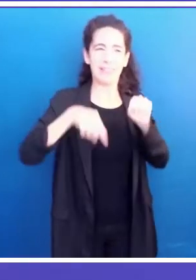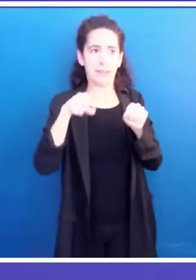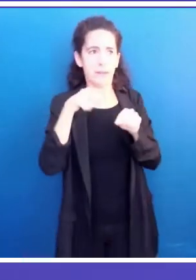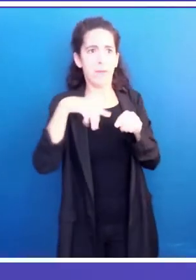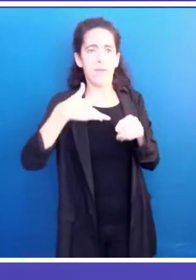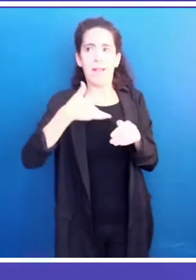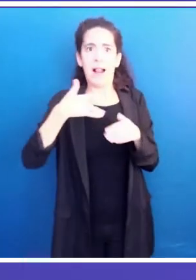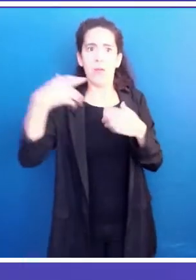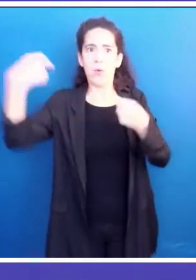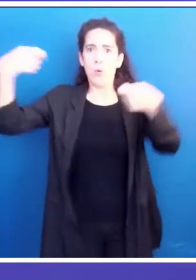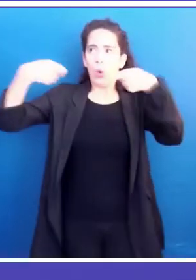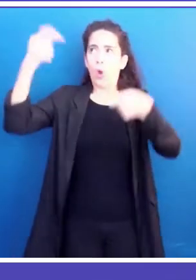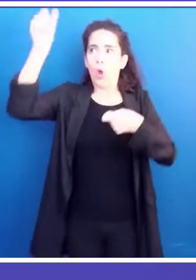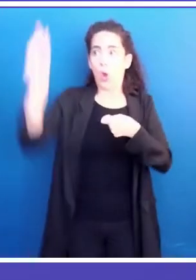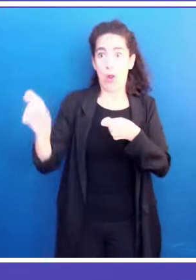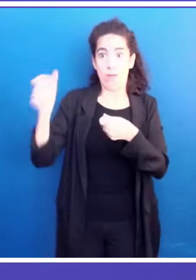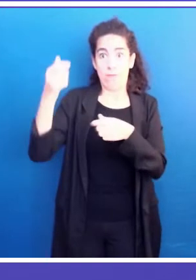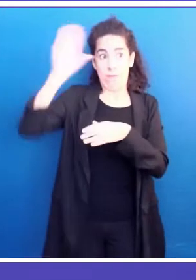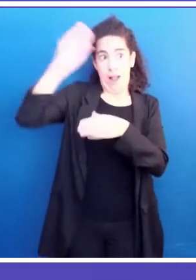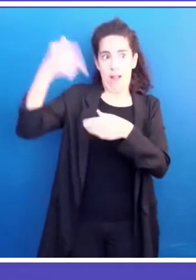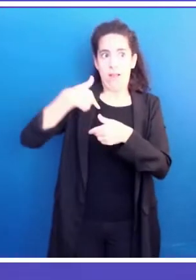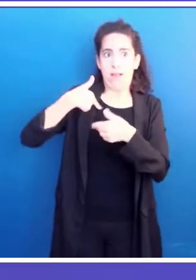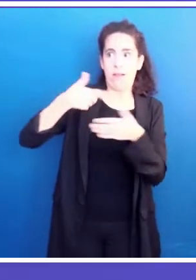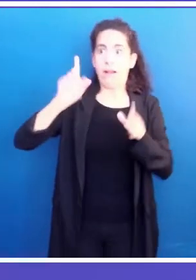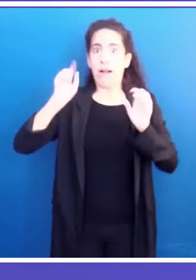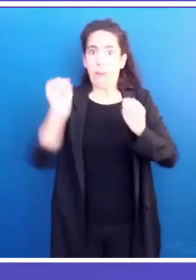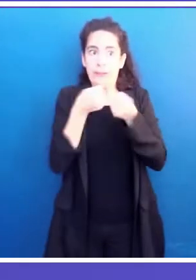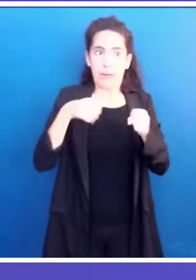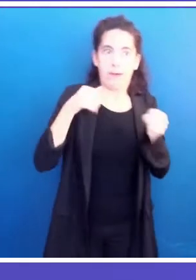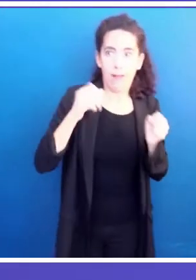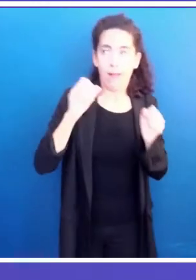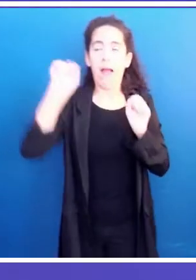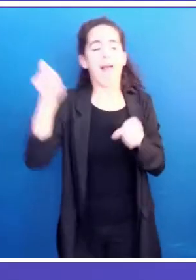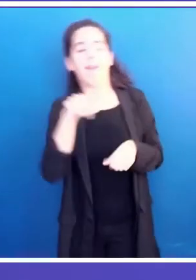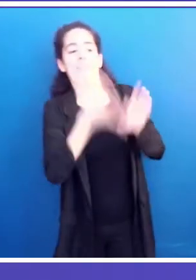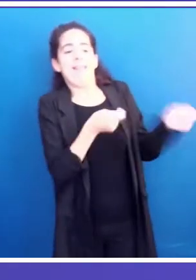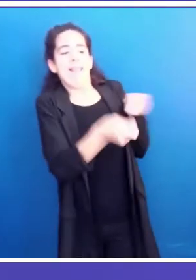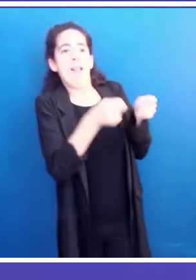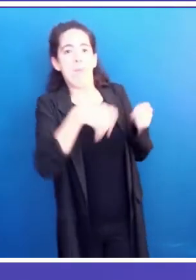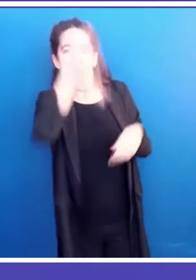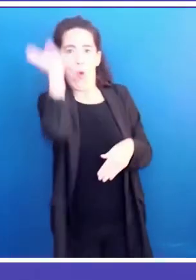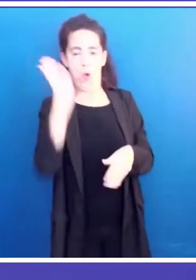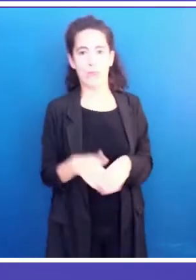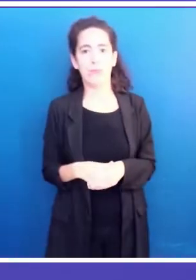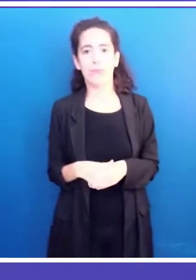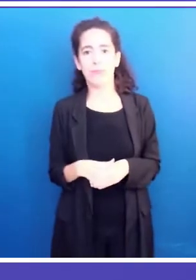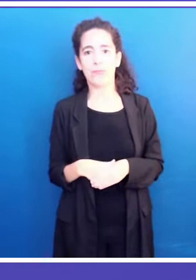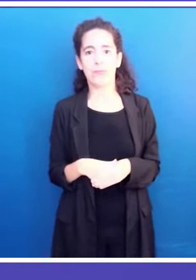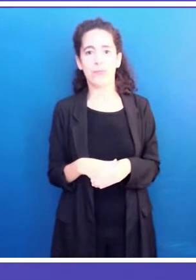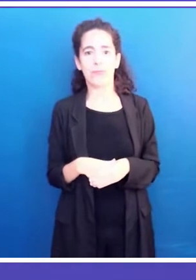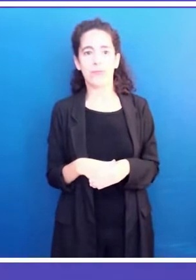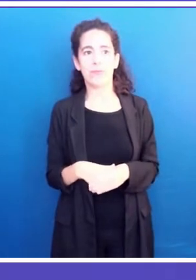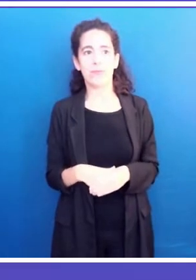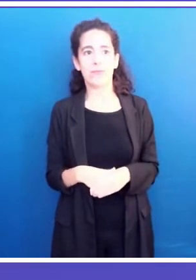التقييدات، حيث الجاني شعر ربما بأنه يمكن أن يتحكم بالضحايا في وقت